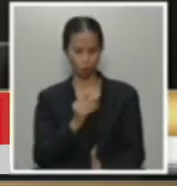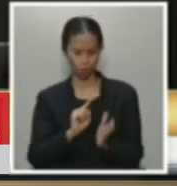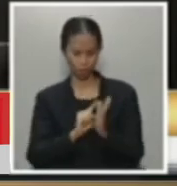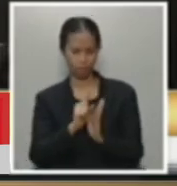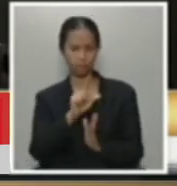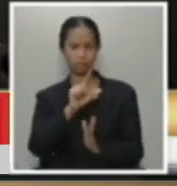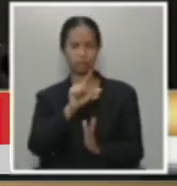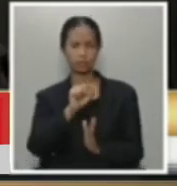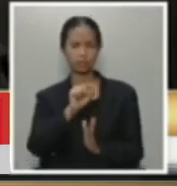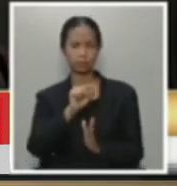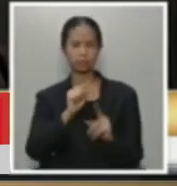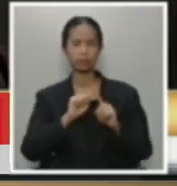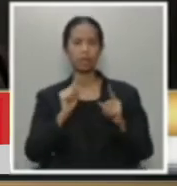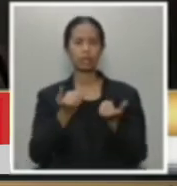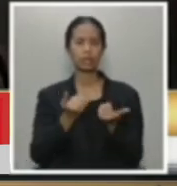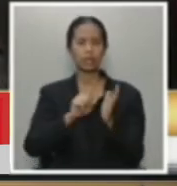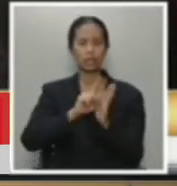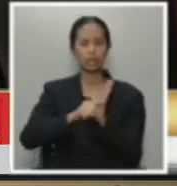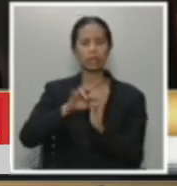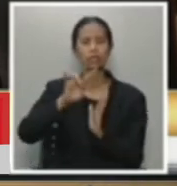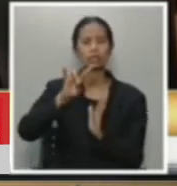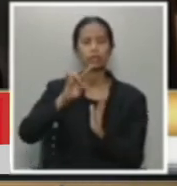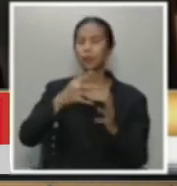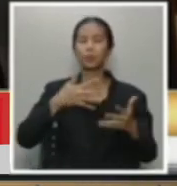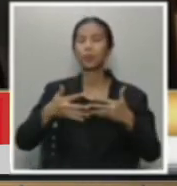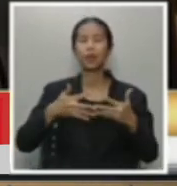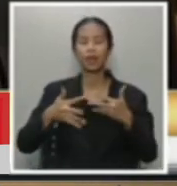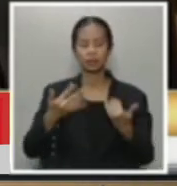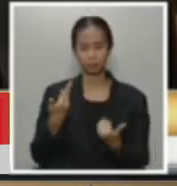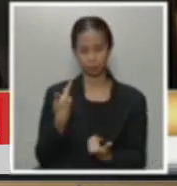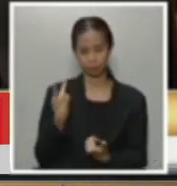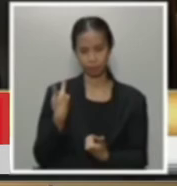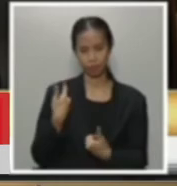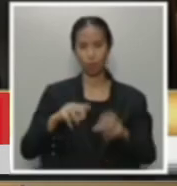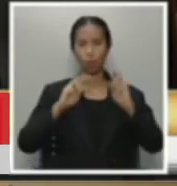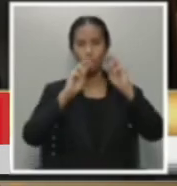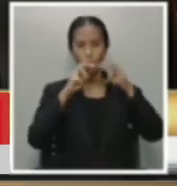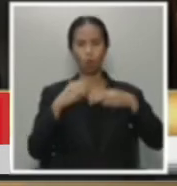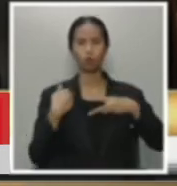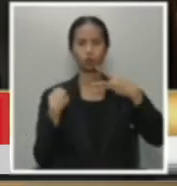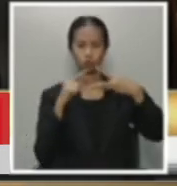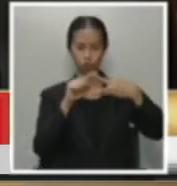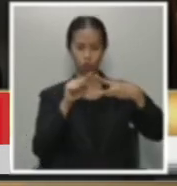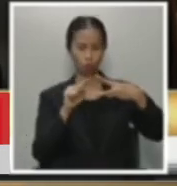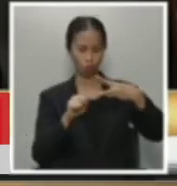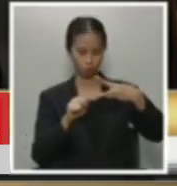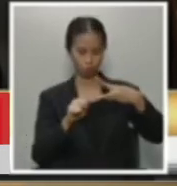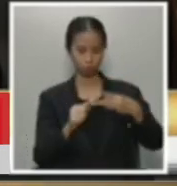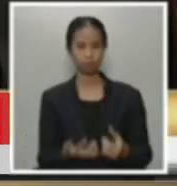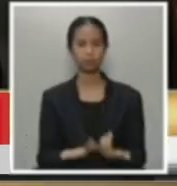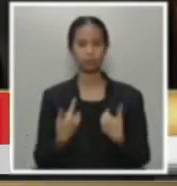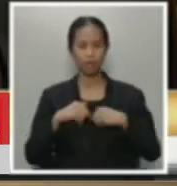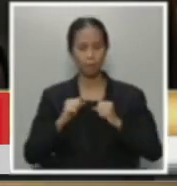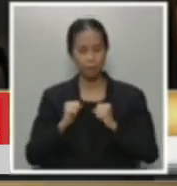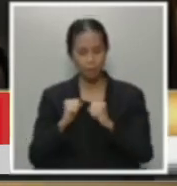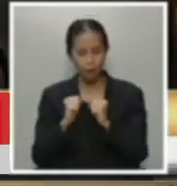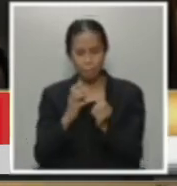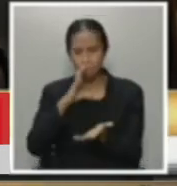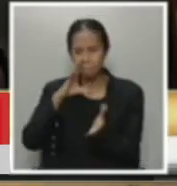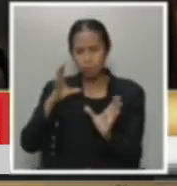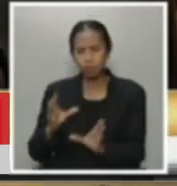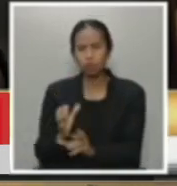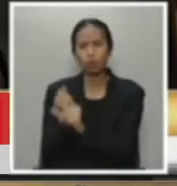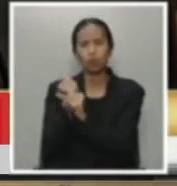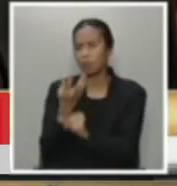แต่ได้7นาทีก็ไม่เป็นไรที่จริงผมมี2ประเด็นใหญ่ใน2แผนนะครับแต่ผมจะพยายามย่อให้เร็วที่สุด